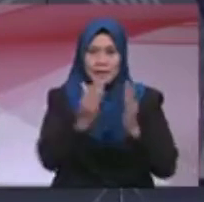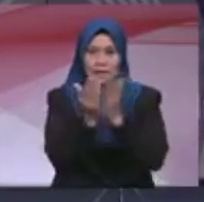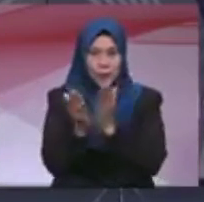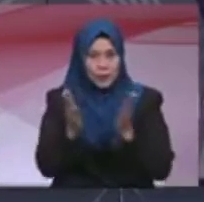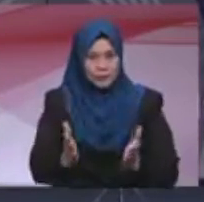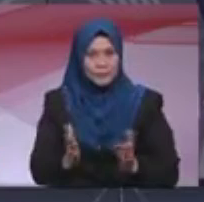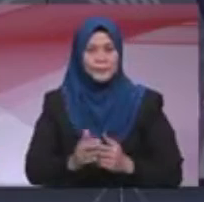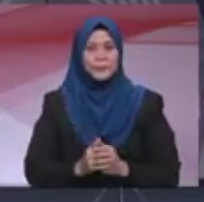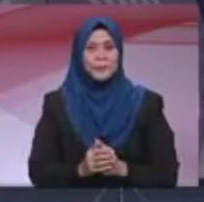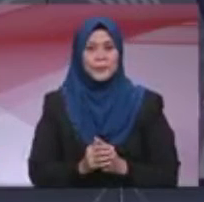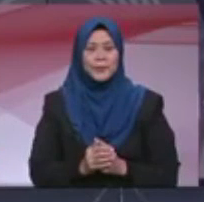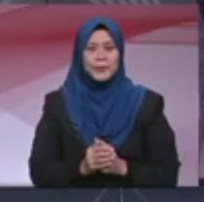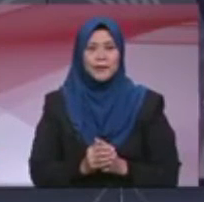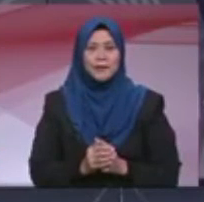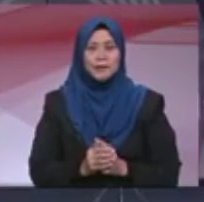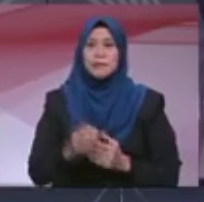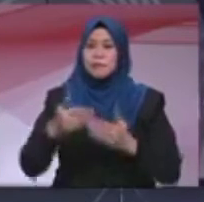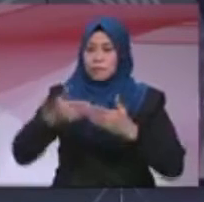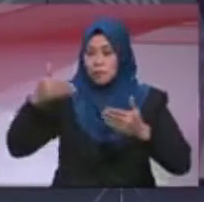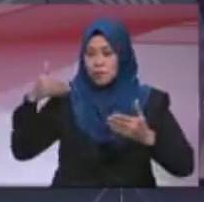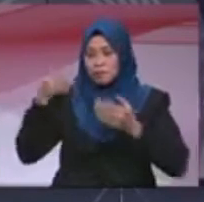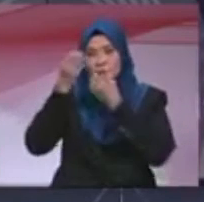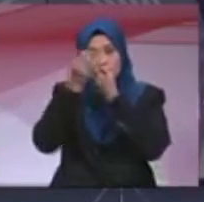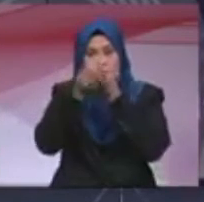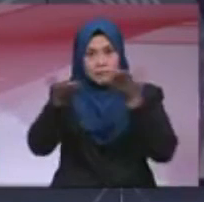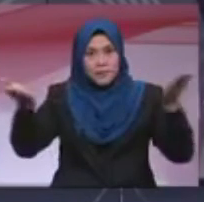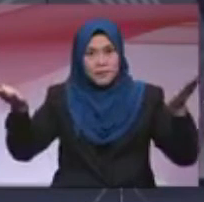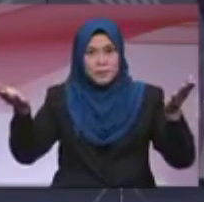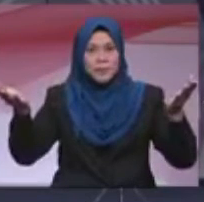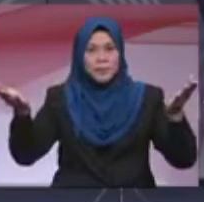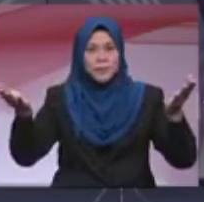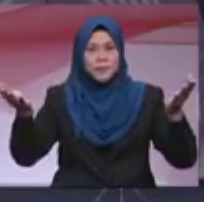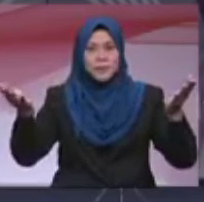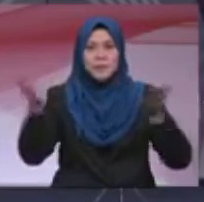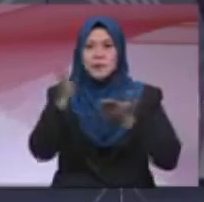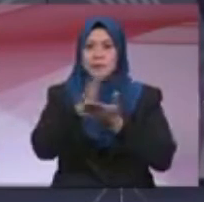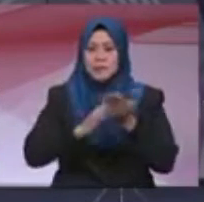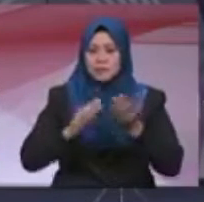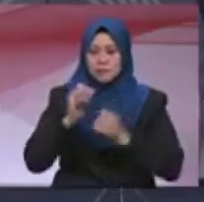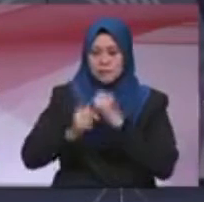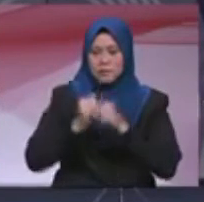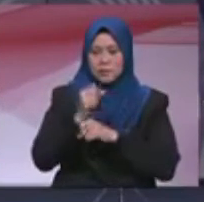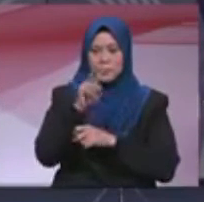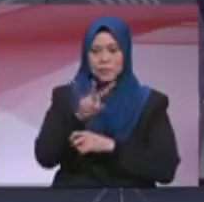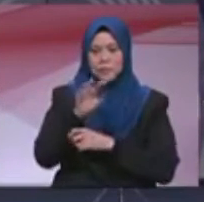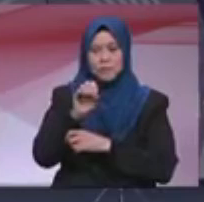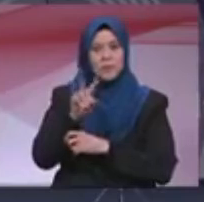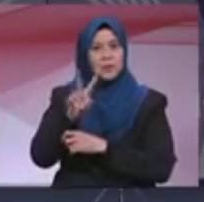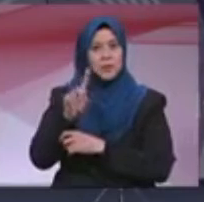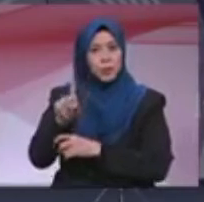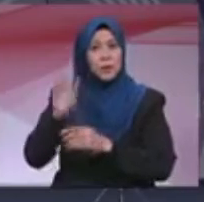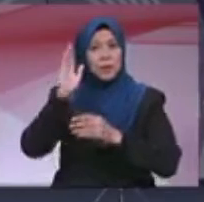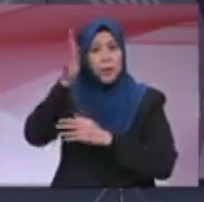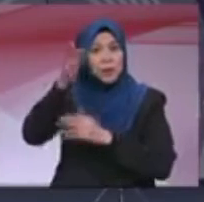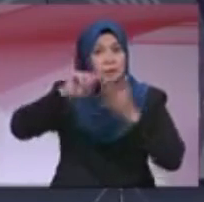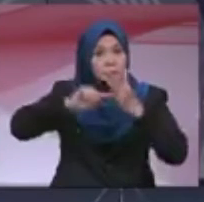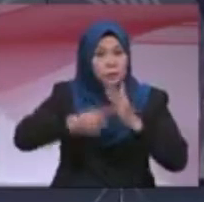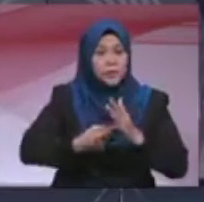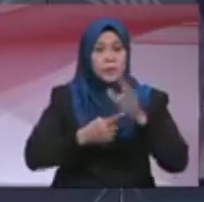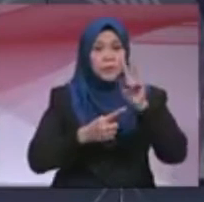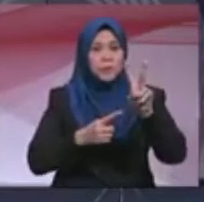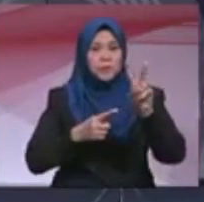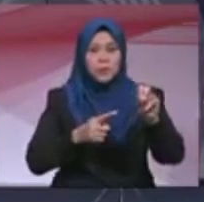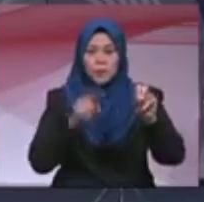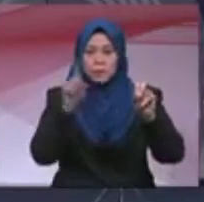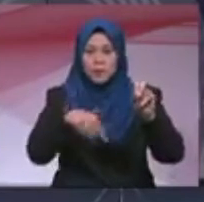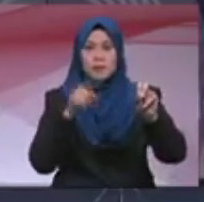sekali, seperti mana yang kita umumkan sebelum ini, sesi 2021 akan bermula 20 Januari,